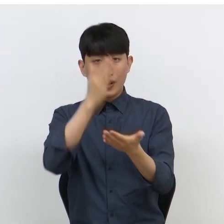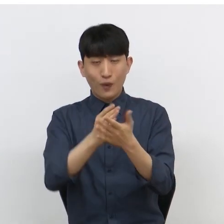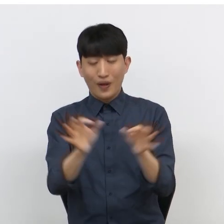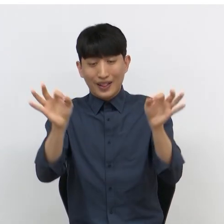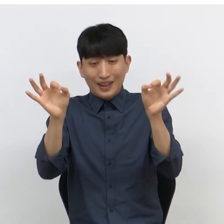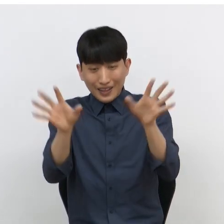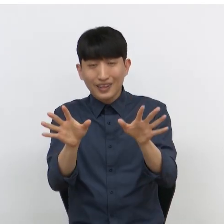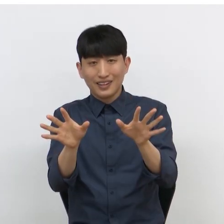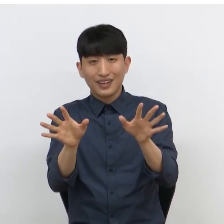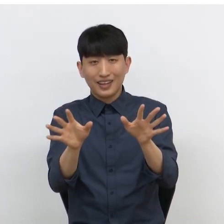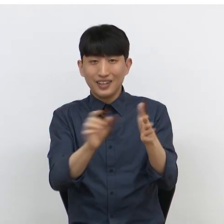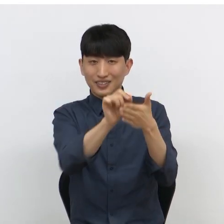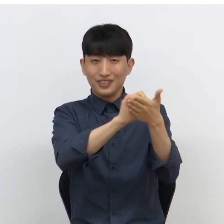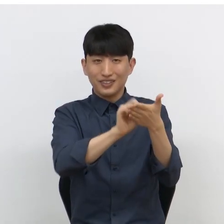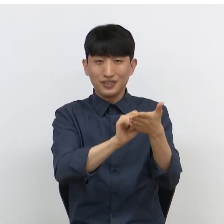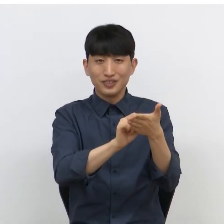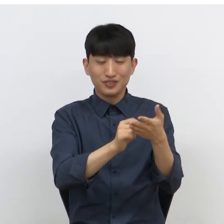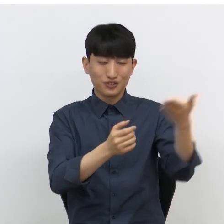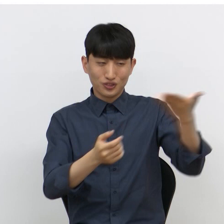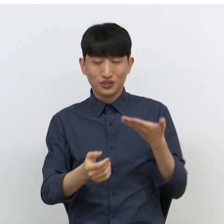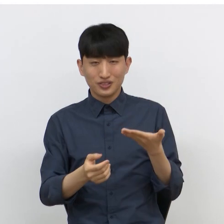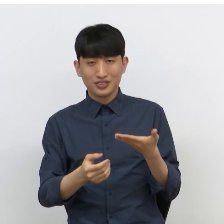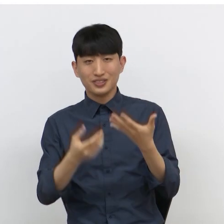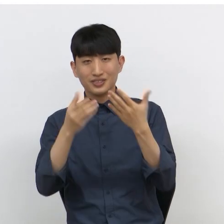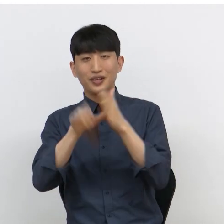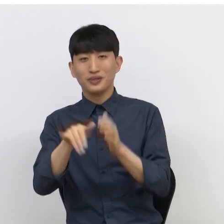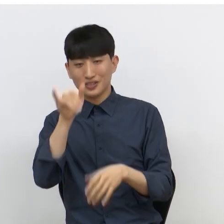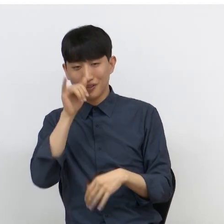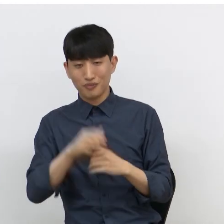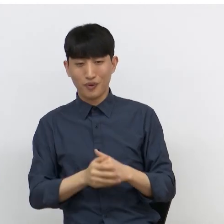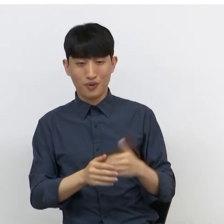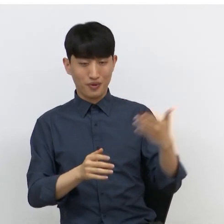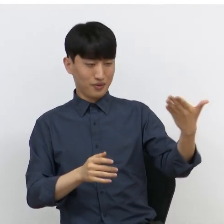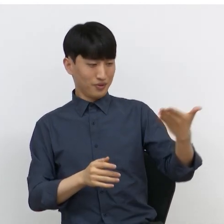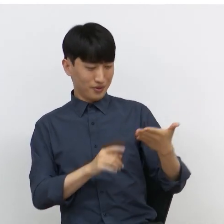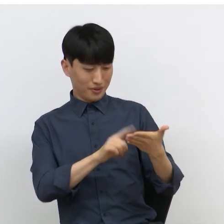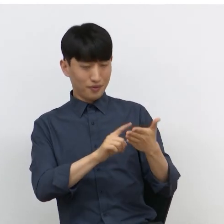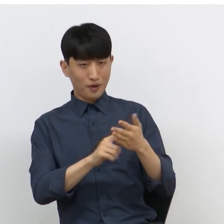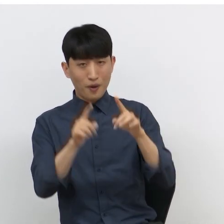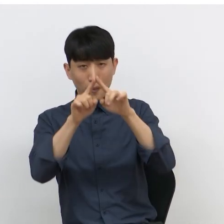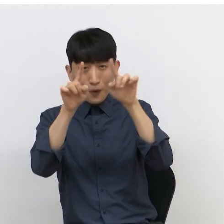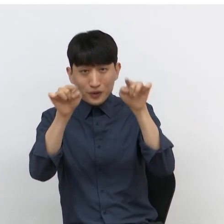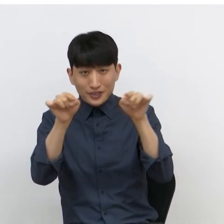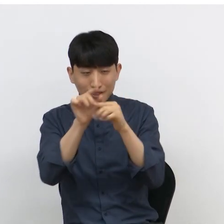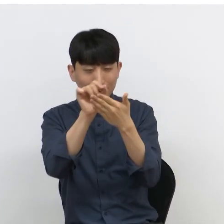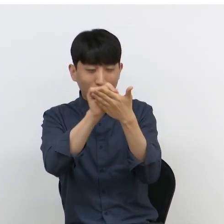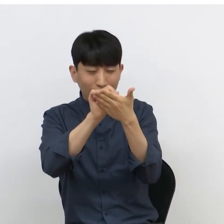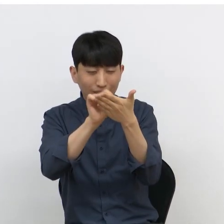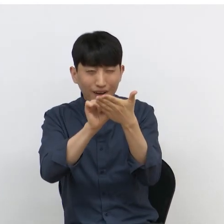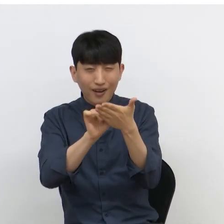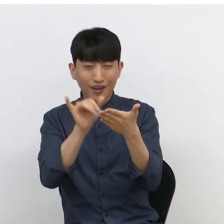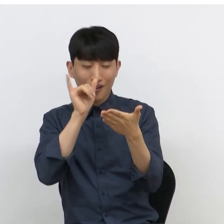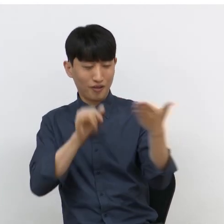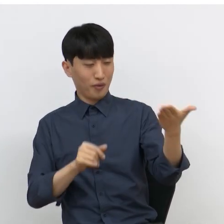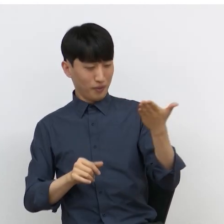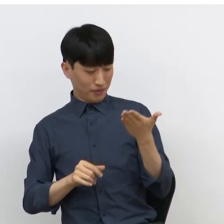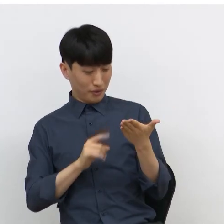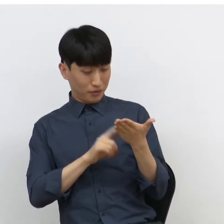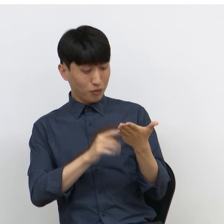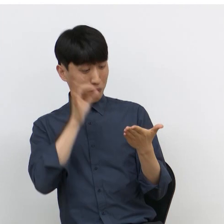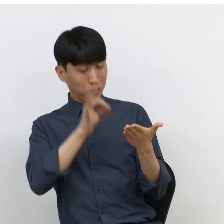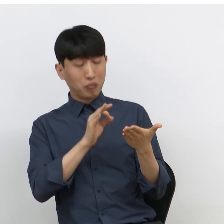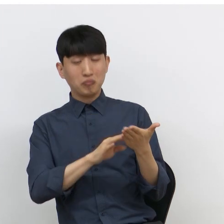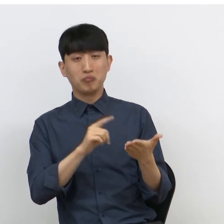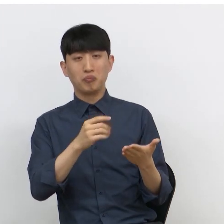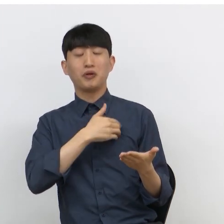보내주는 언어치료사들도 있거든요. 예를 들어서 이렇게 딱 뭐 포스트잇 같은 데 적어 오시거든요. 저는 이것만 가지고도 되게 좋다고